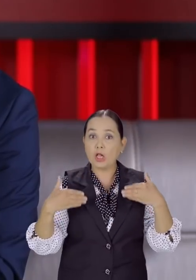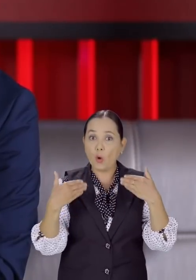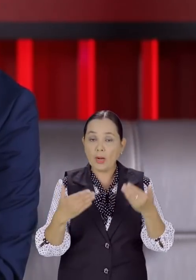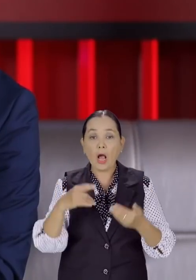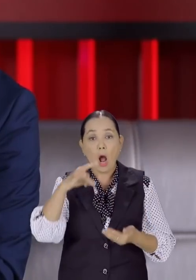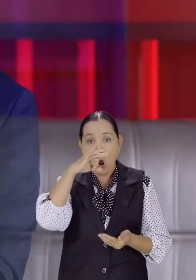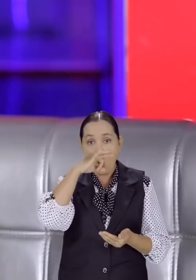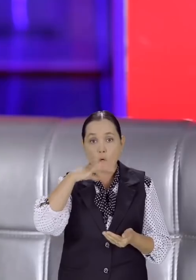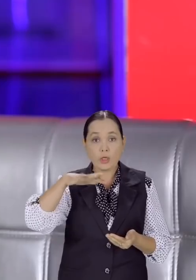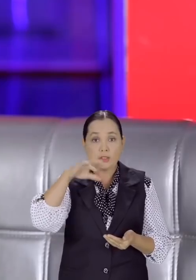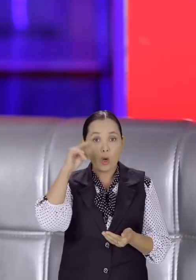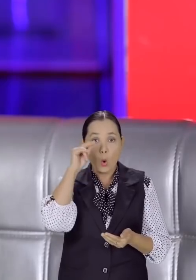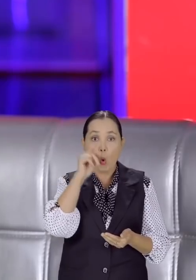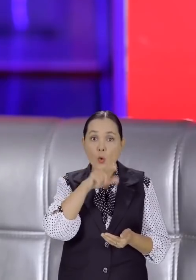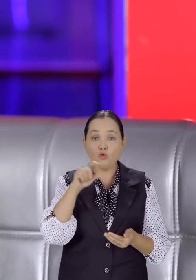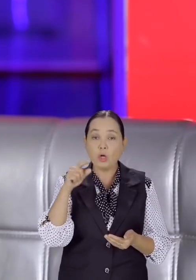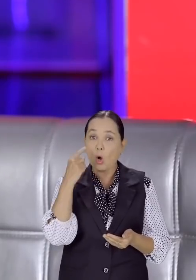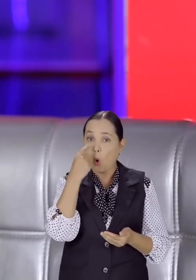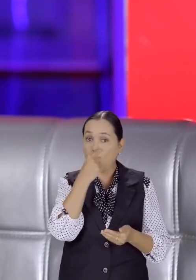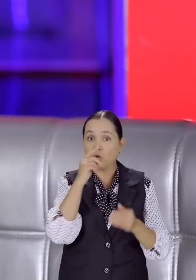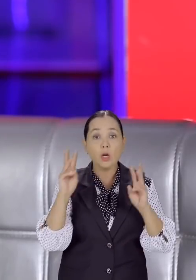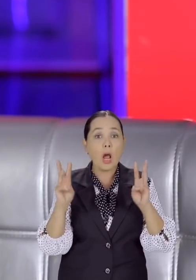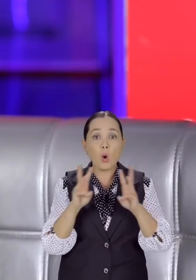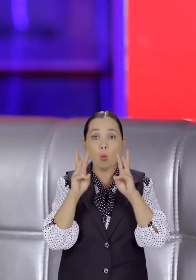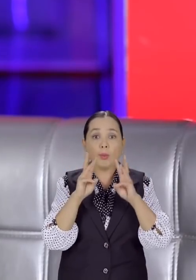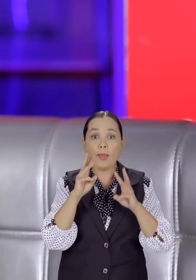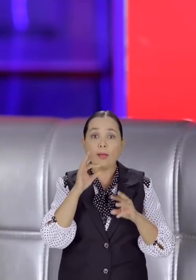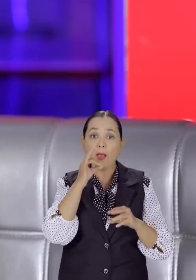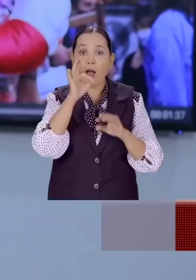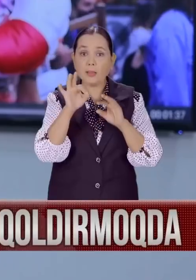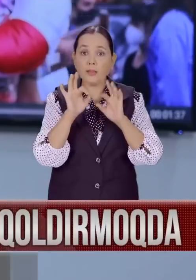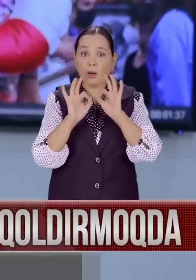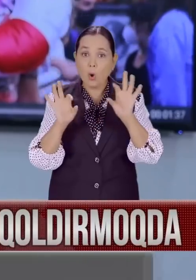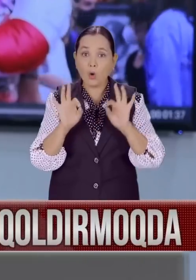Timur. Rossiyada esa o'quvchilarning ko'zlari kuygani aytilmoqda.